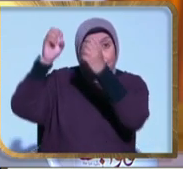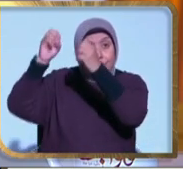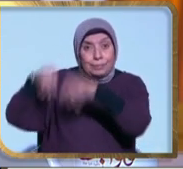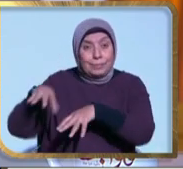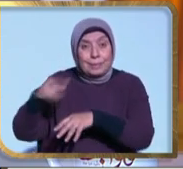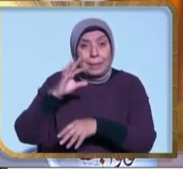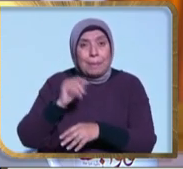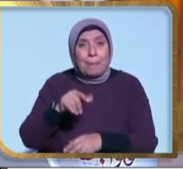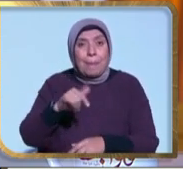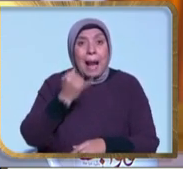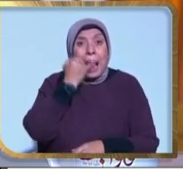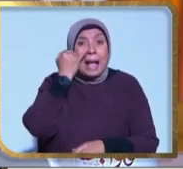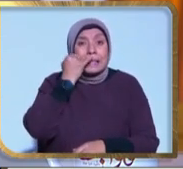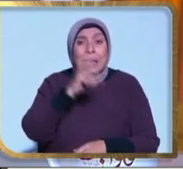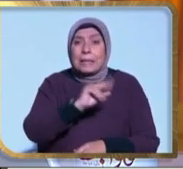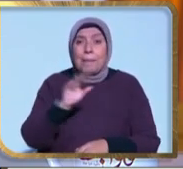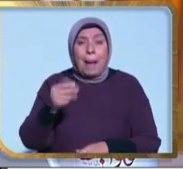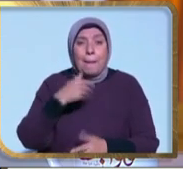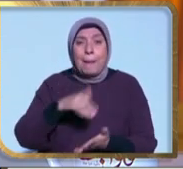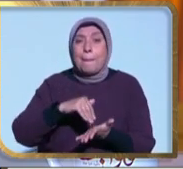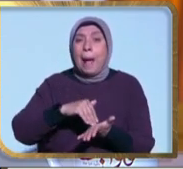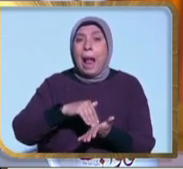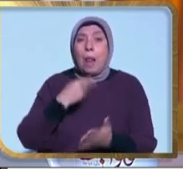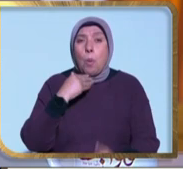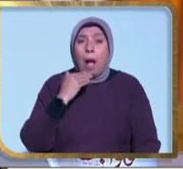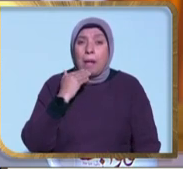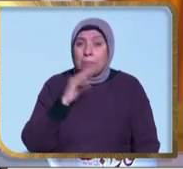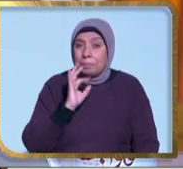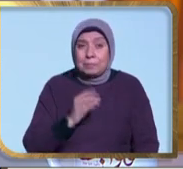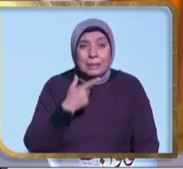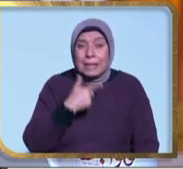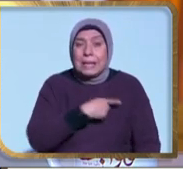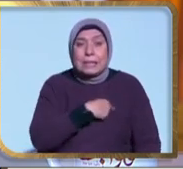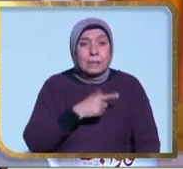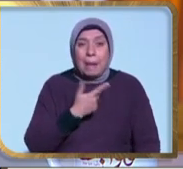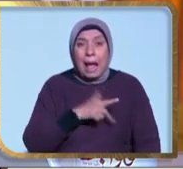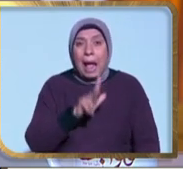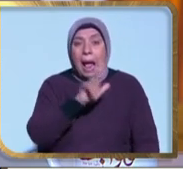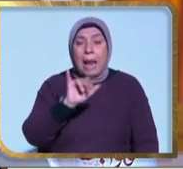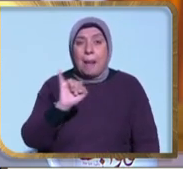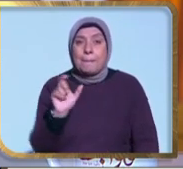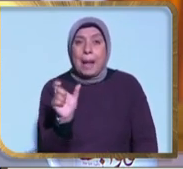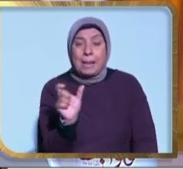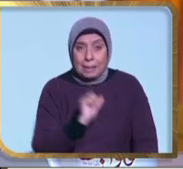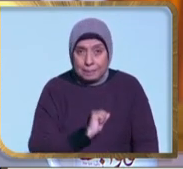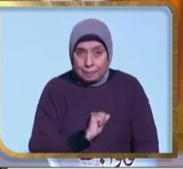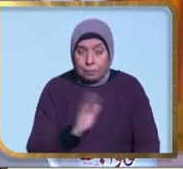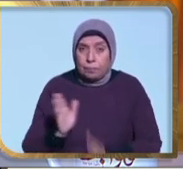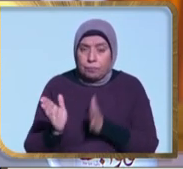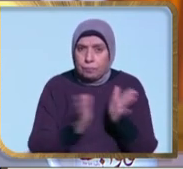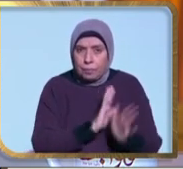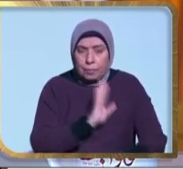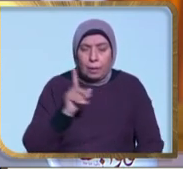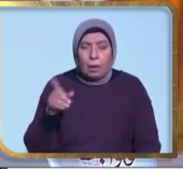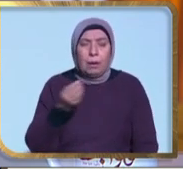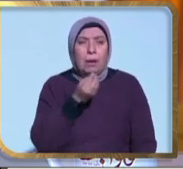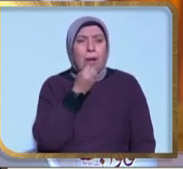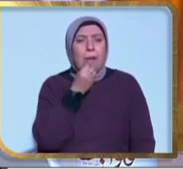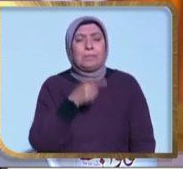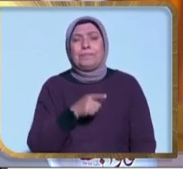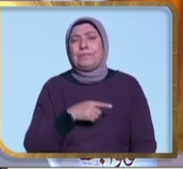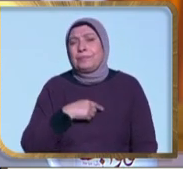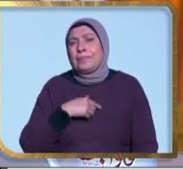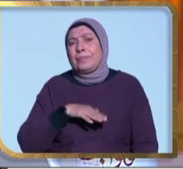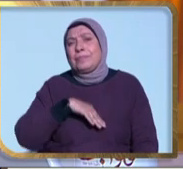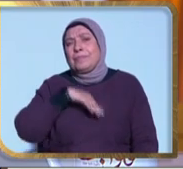الله المن الحلوى واطعمهم كذلك اللحوم السلوى بعد كده معجبهمش الاكل فبدا يقولوا لسيدنا